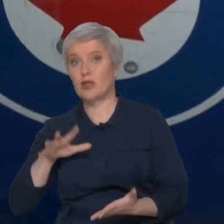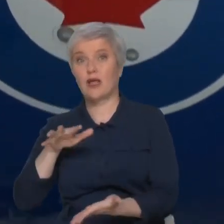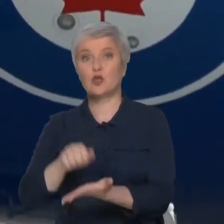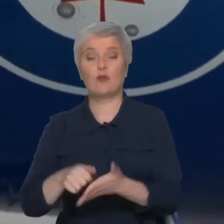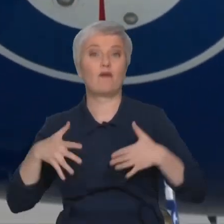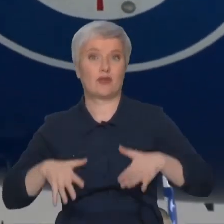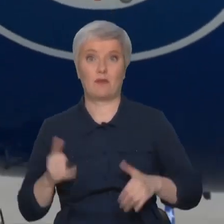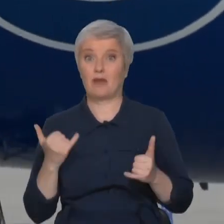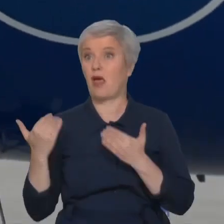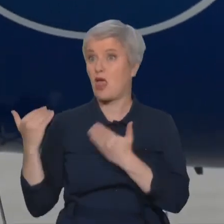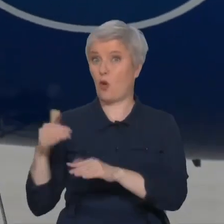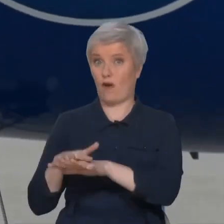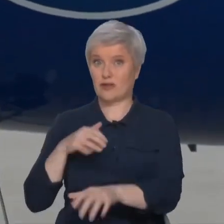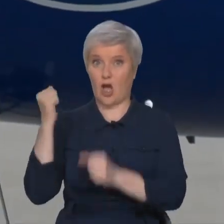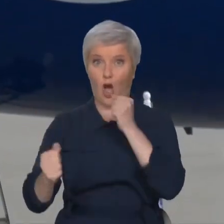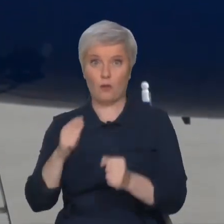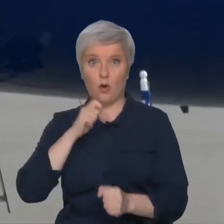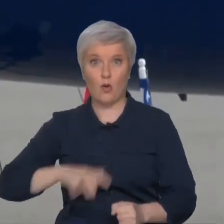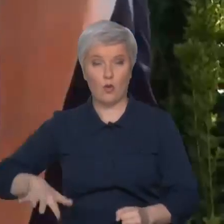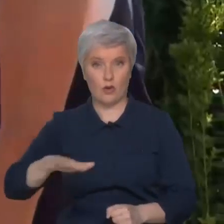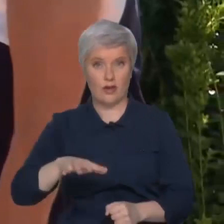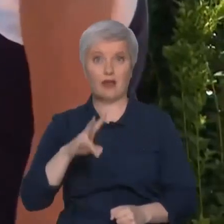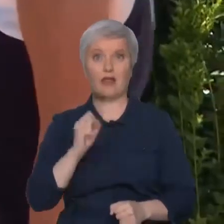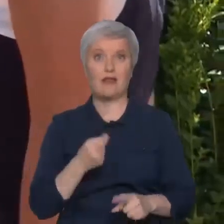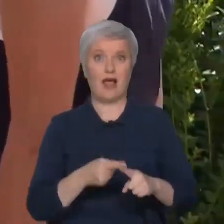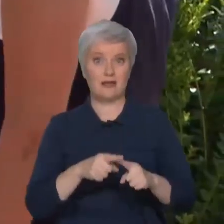усю Україну. На черговий удар відреагували і лідери Сімки.